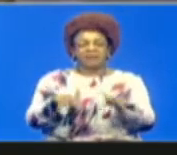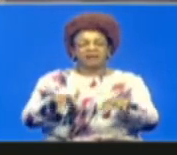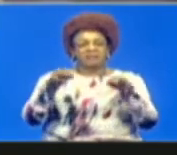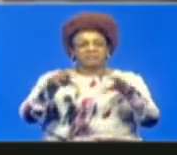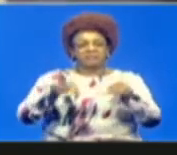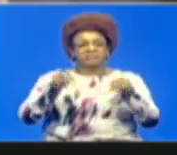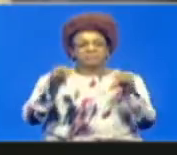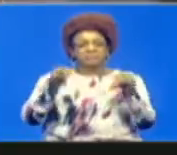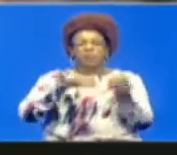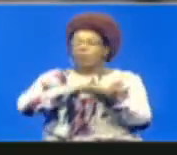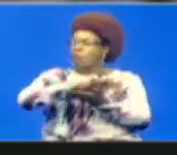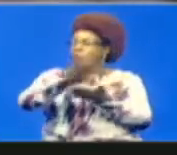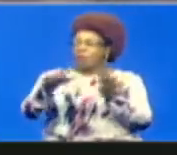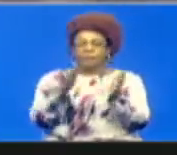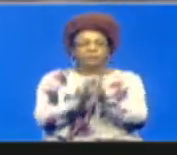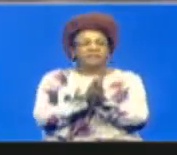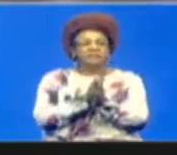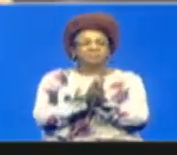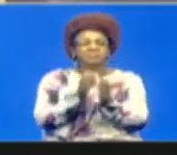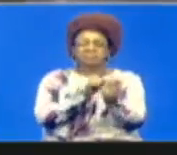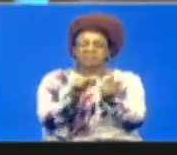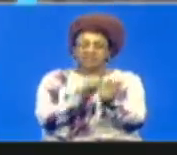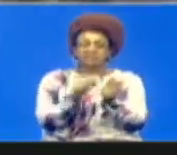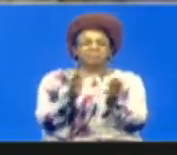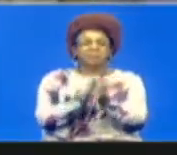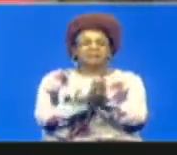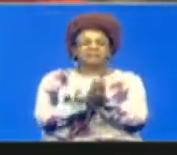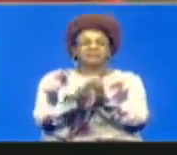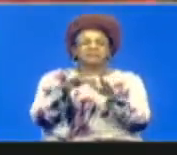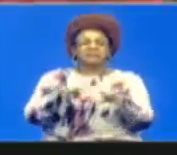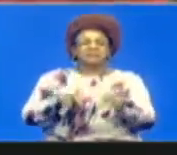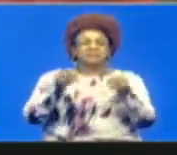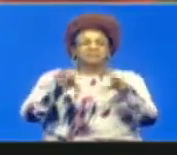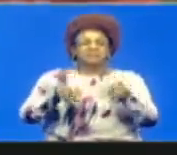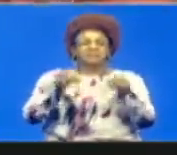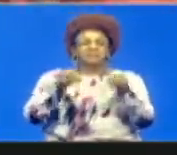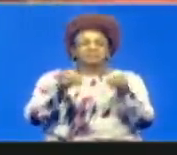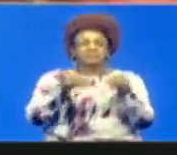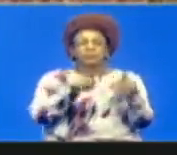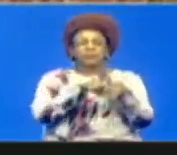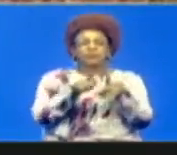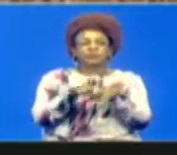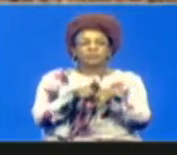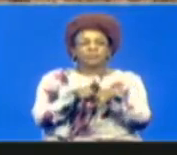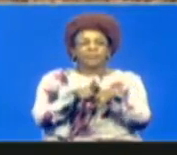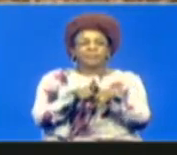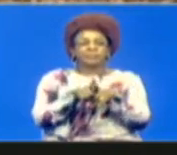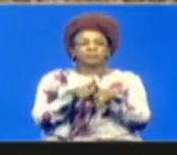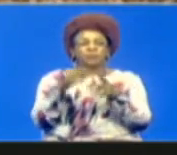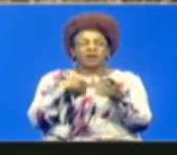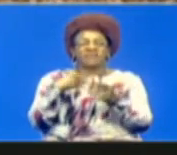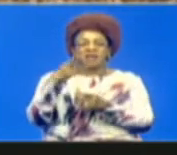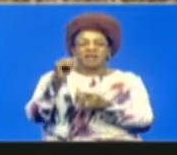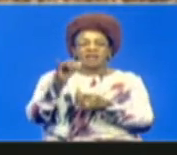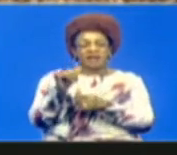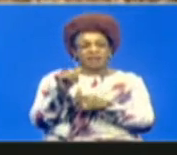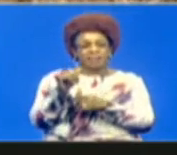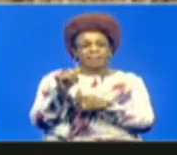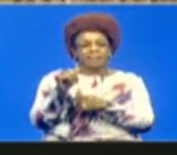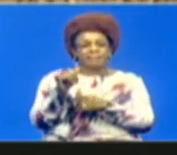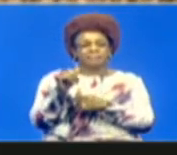Tunasika majani yote pamoja. Mahindi na majani pamoja. Tunaweka silage. Second tunatafuta hii nyasi ya hay.